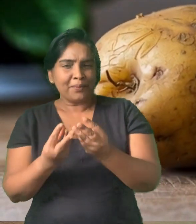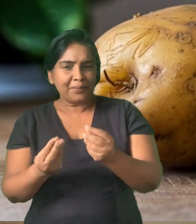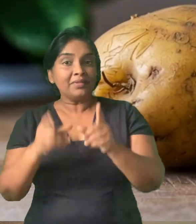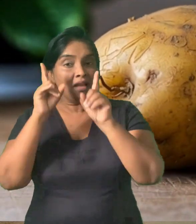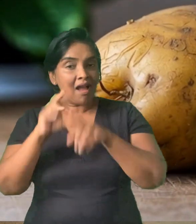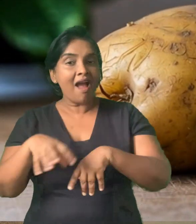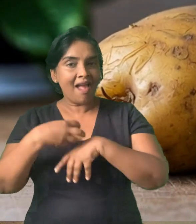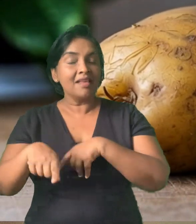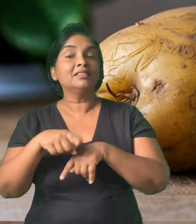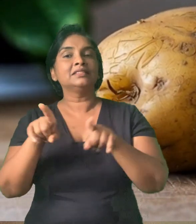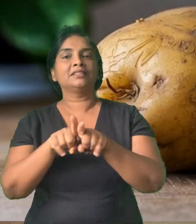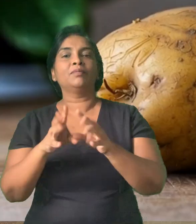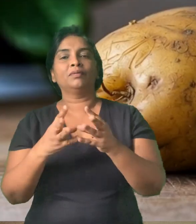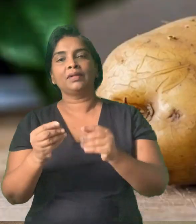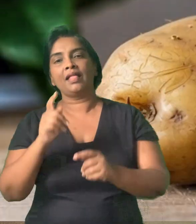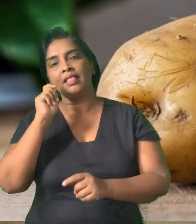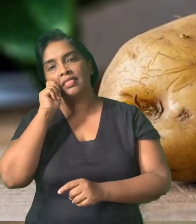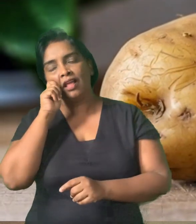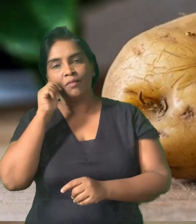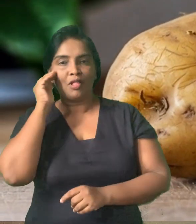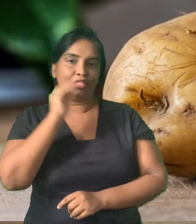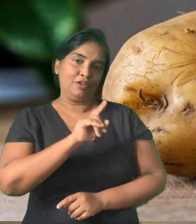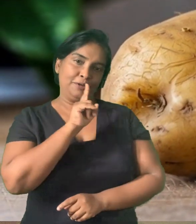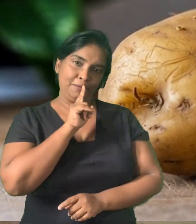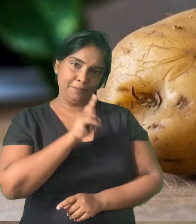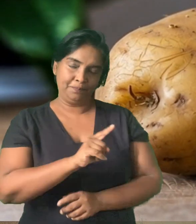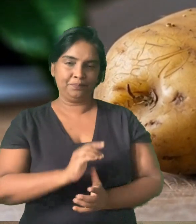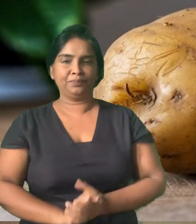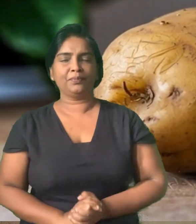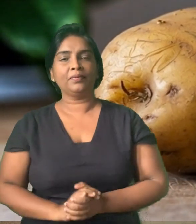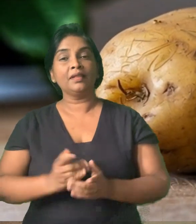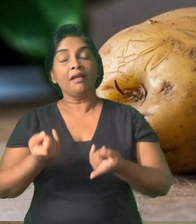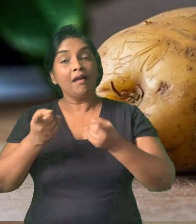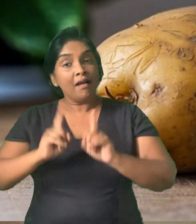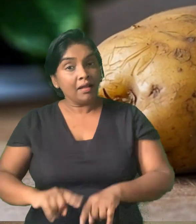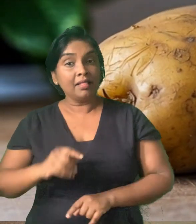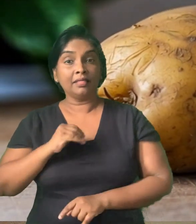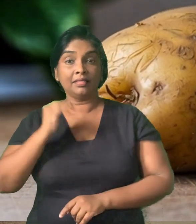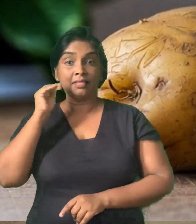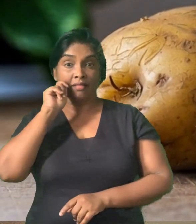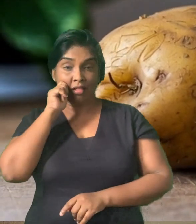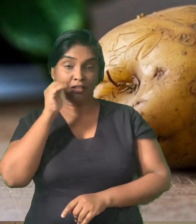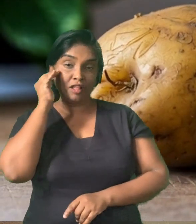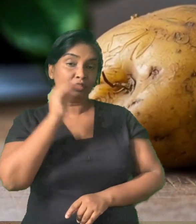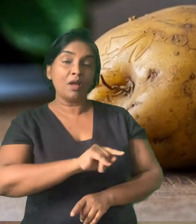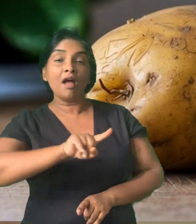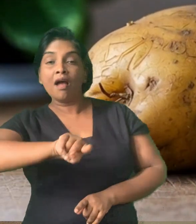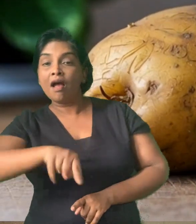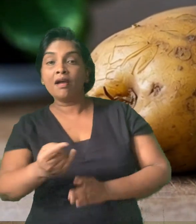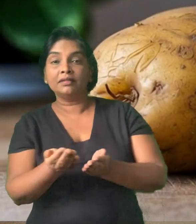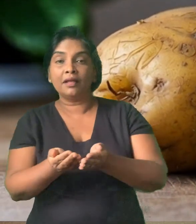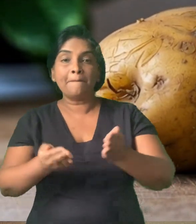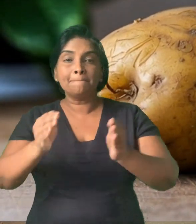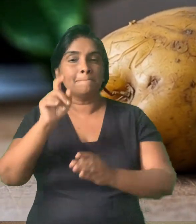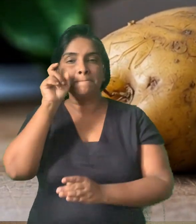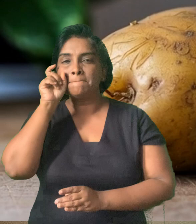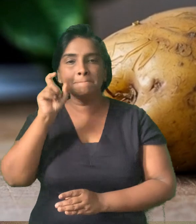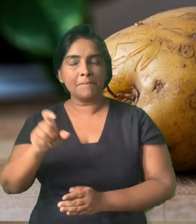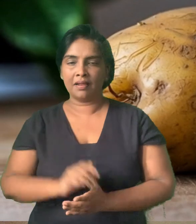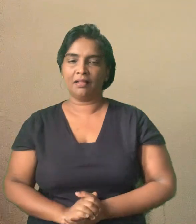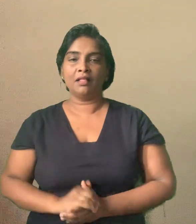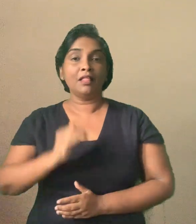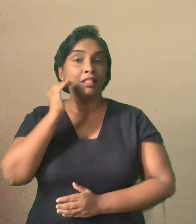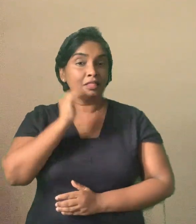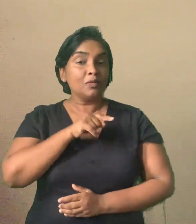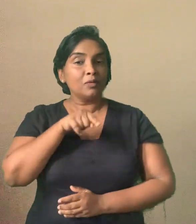මෘදු වෙන්න පුළුවන් කියලා තාත්තා මේ දරුවට කිව්වා. ඊට පස්සේ මේ තාත්තා මේ දුවට කිව්වා අනිත් භාජනේ බලන්න.